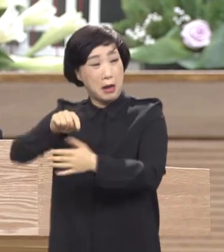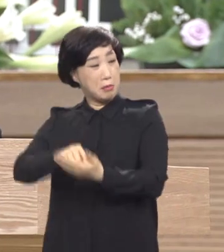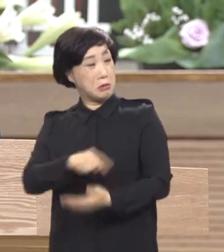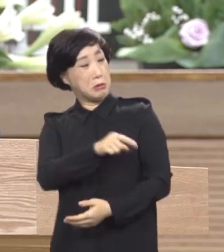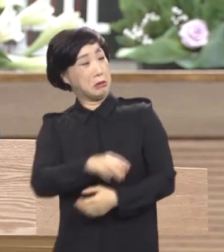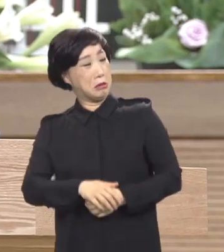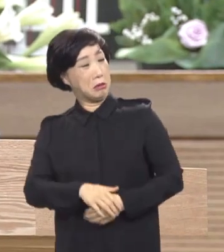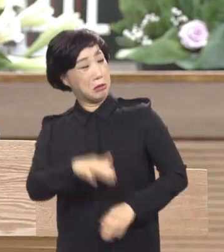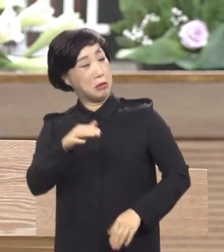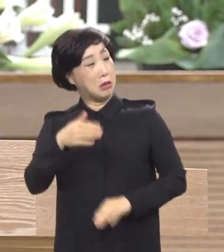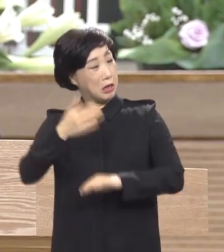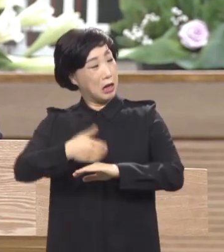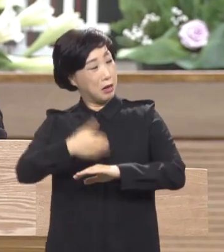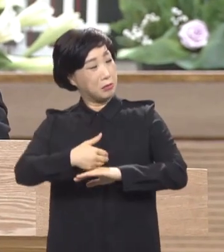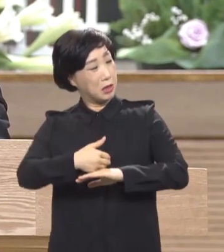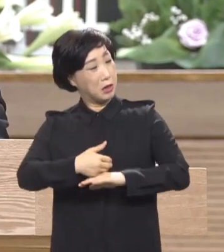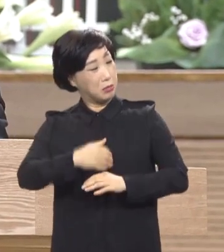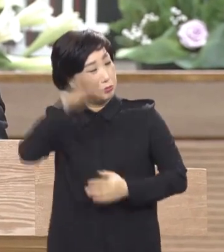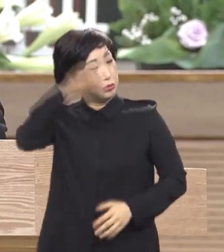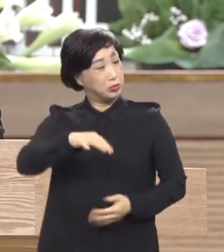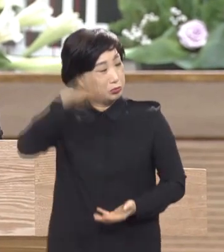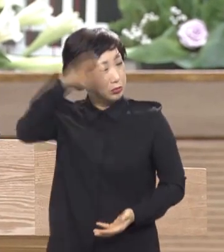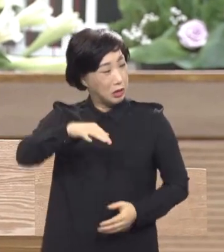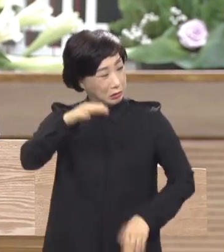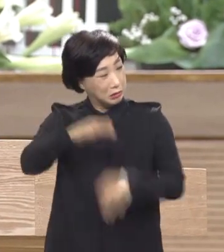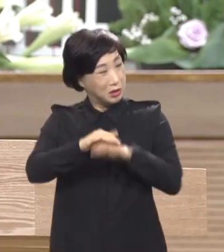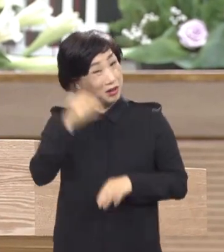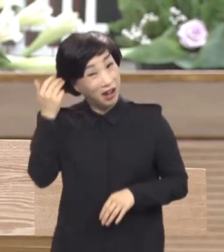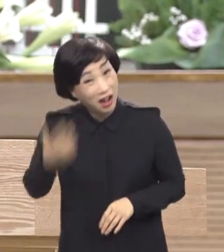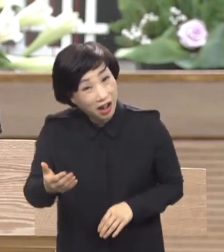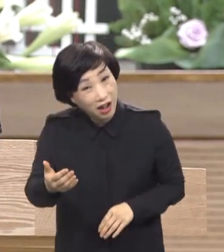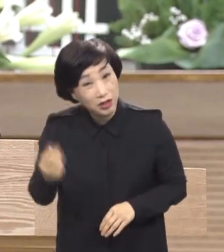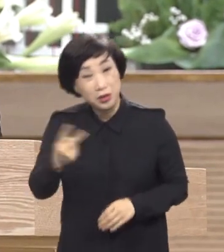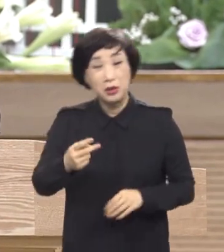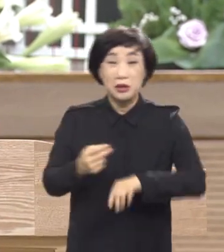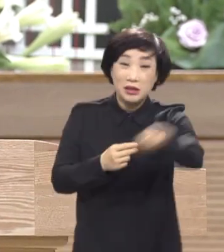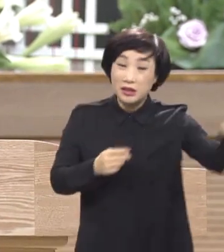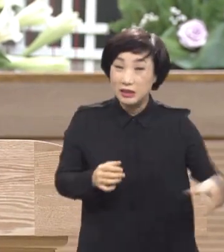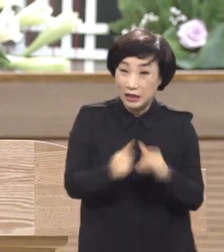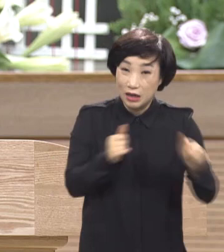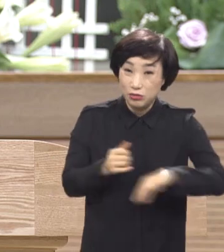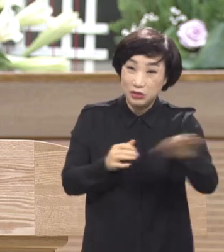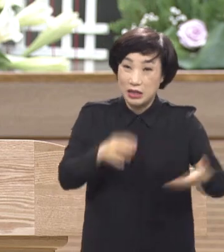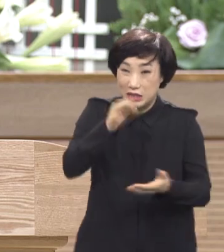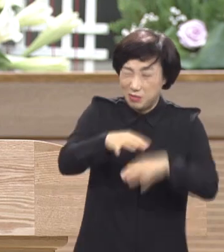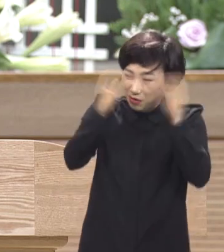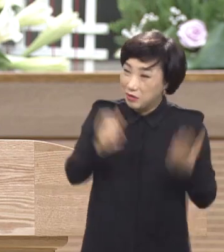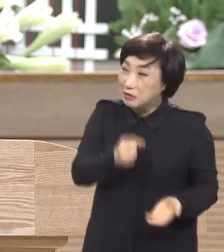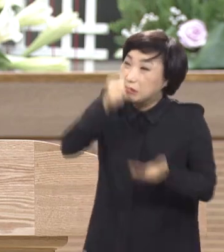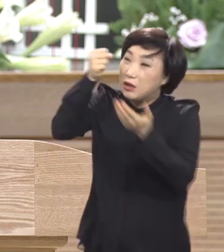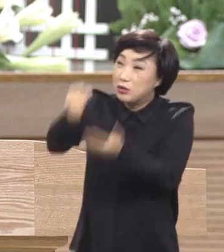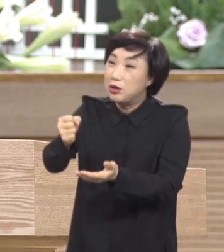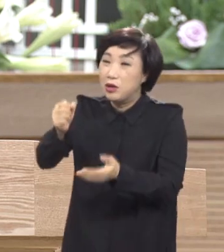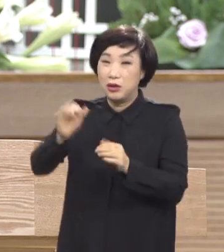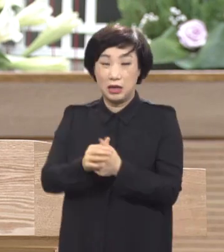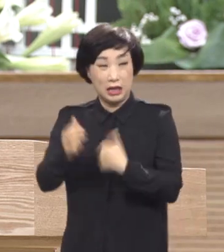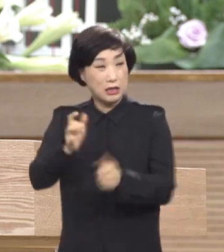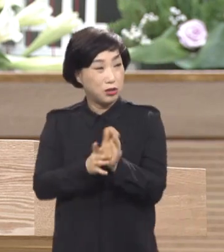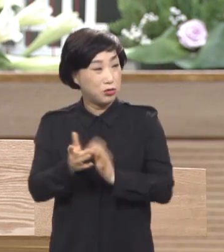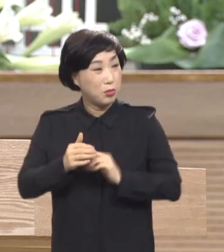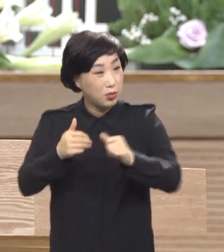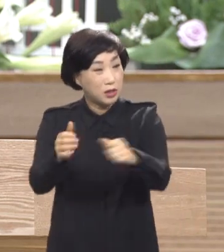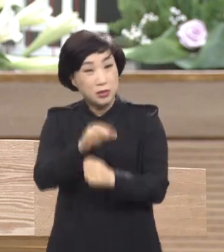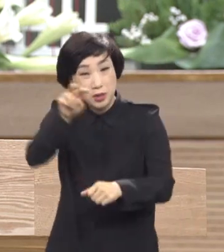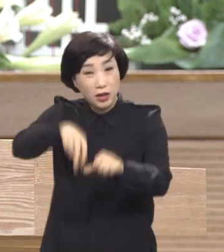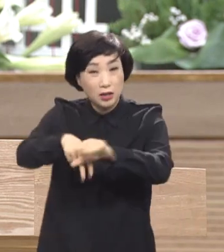감사가 양이 차겠습니까 자기 전 재산을 다 드린들 아들을 죽이신 아버지의 양이 그 감사가 차겠습니까